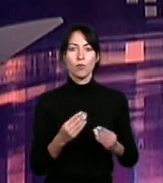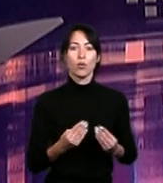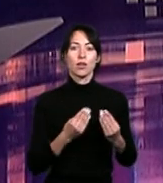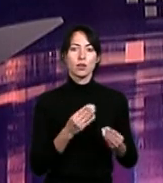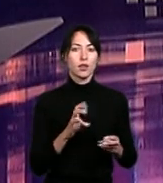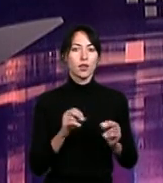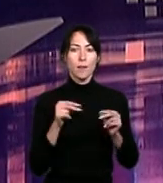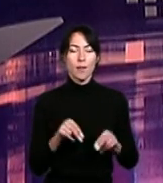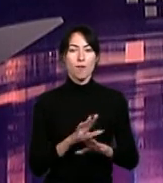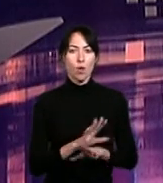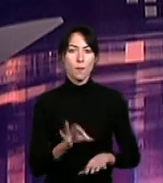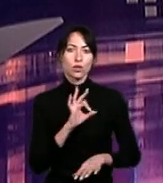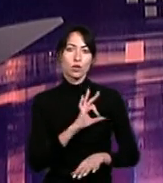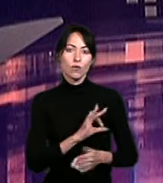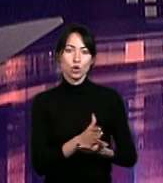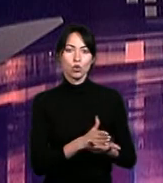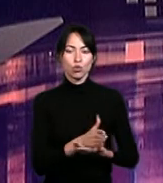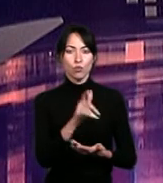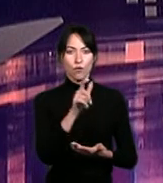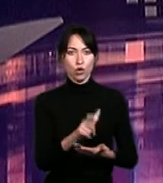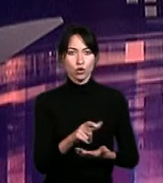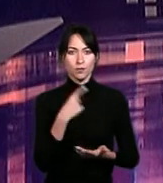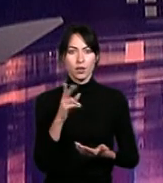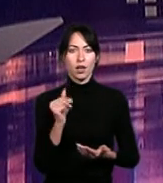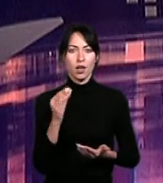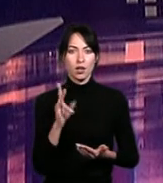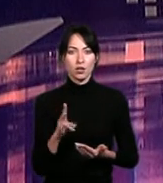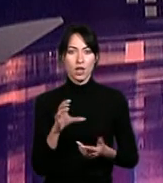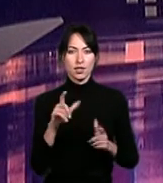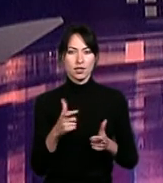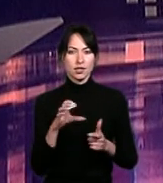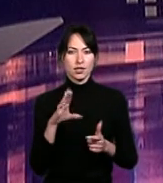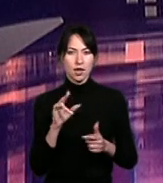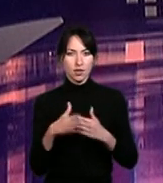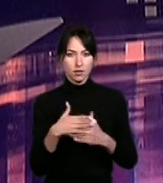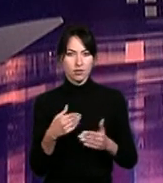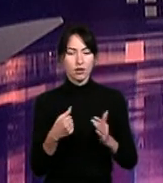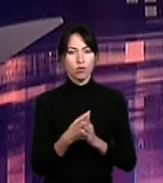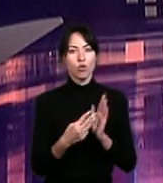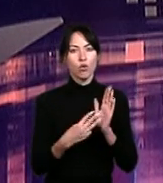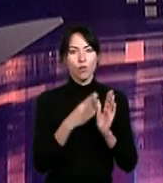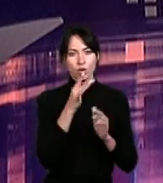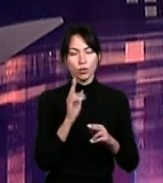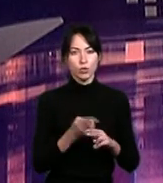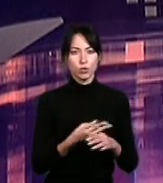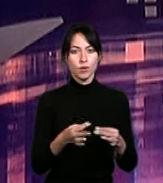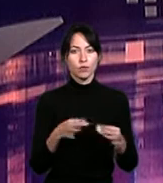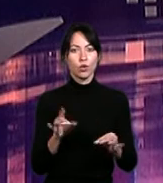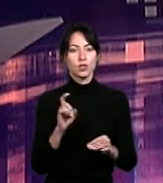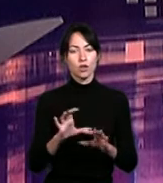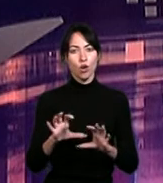надання неправомірної вигоди службовій особі, каже Каштан. Санкція статті передбачає до 8 років позбавлення волі